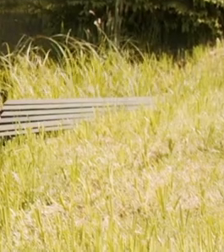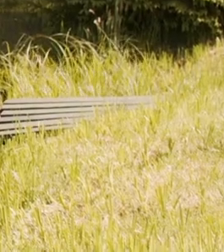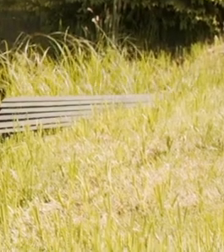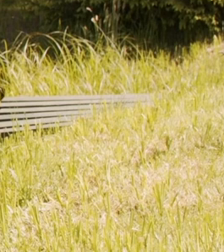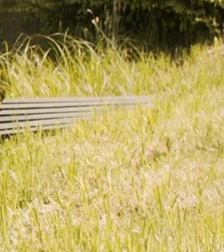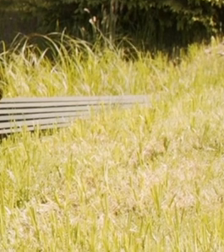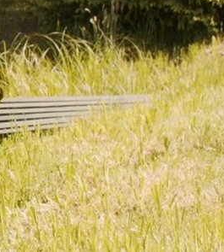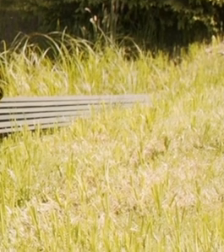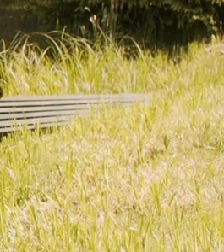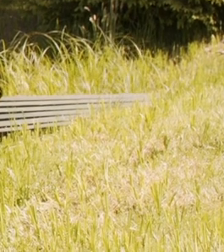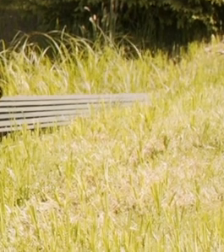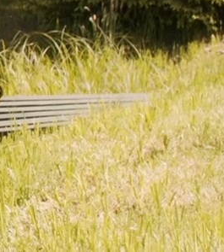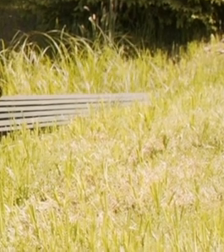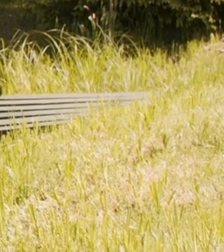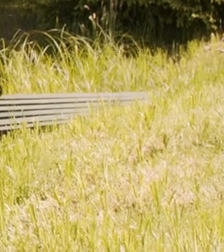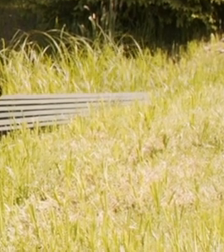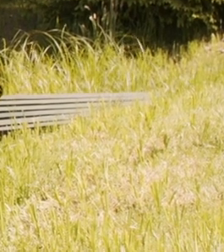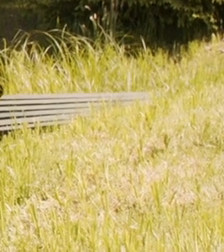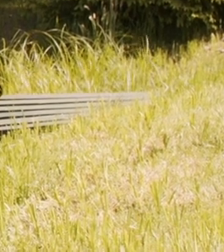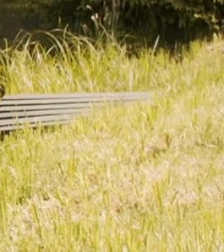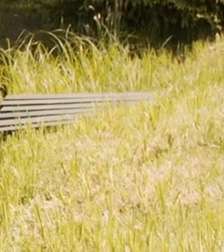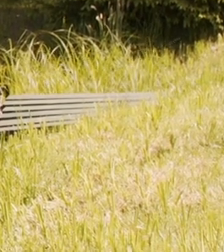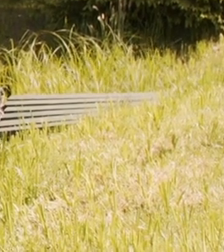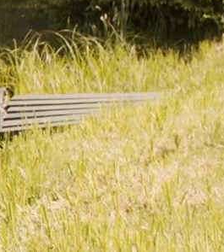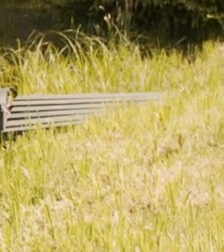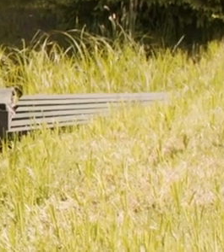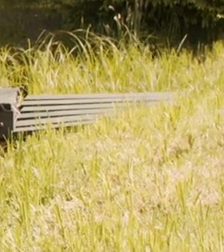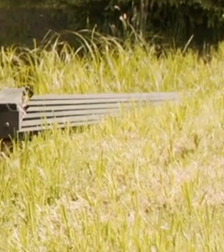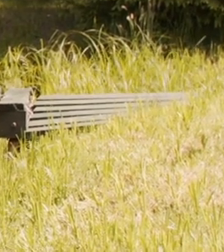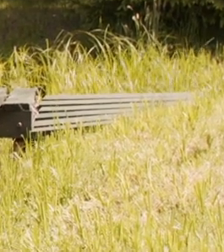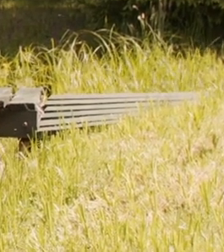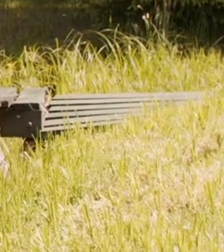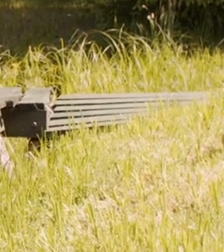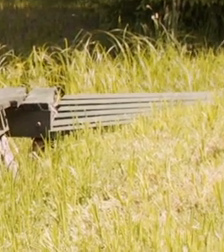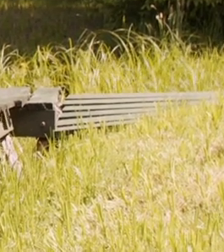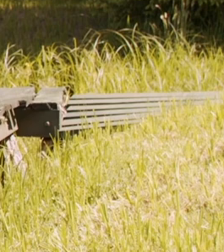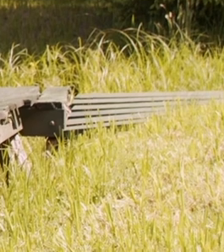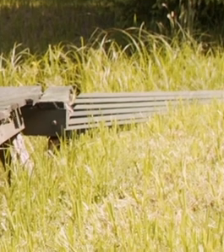Tam w kraju dalekam czużaja mnie nie nużna.